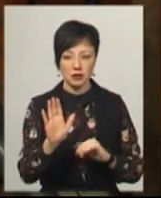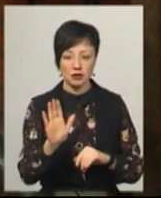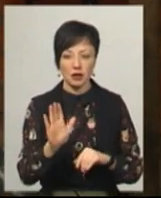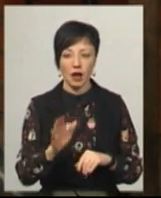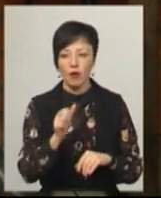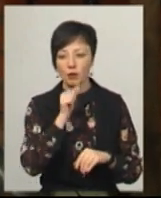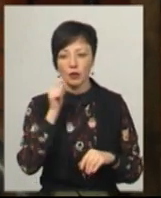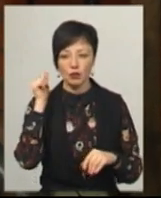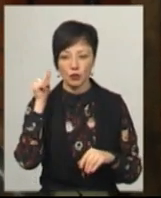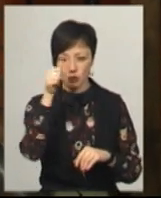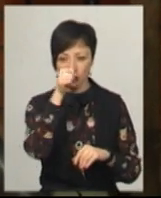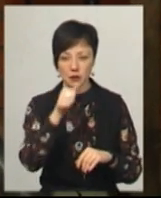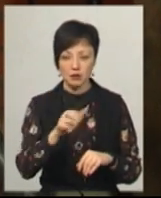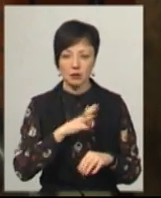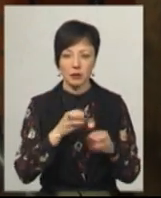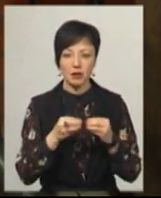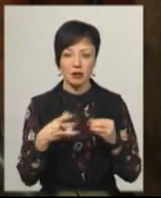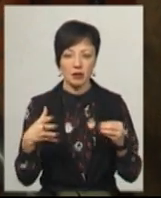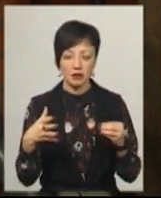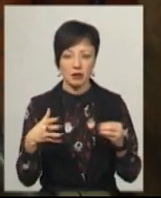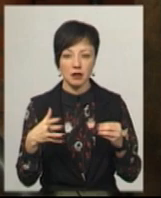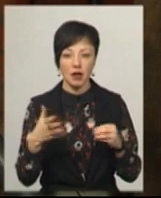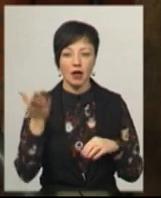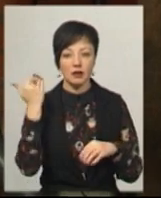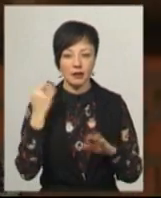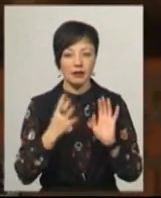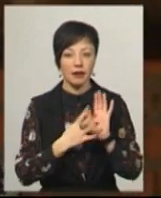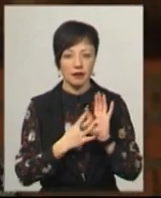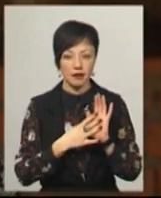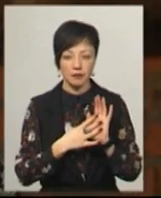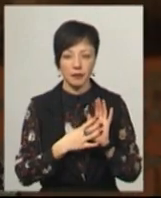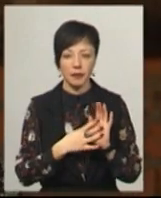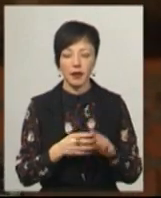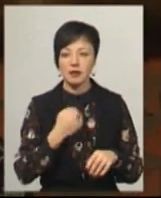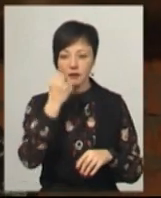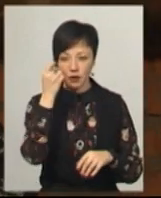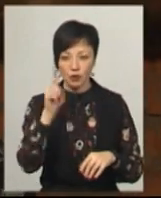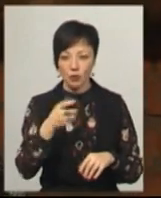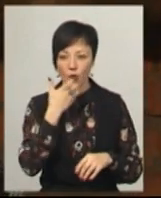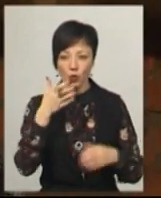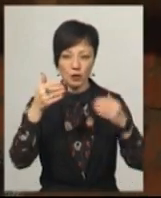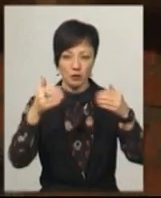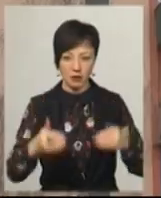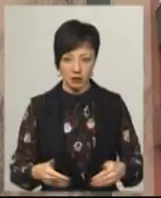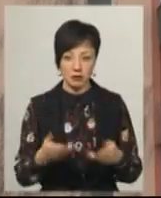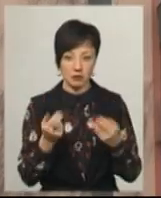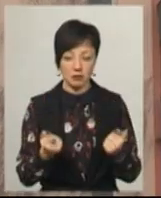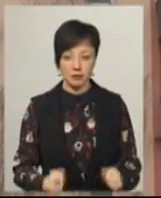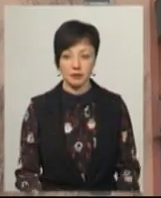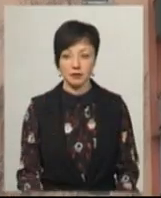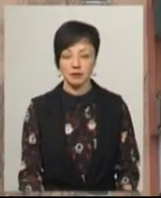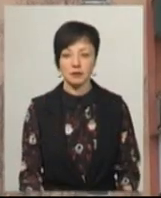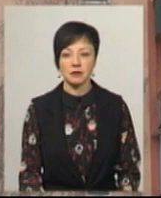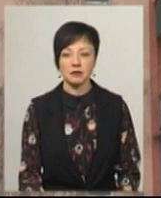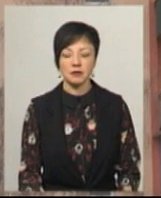А в минулому місяці 15, а впереді 9. Завдяки тому, що ви утеплили. Звичайно, ви що? Неля